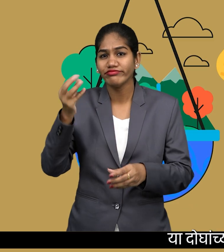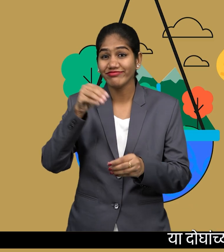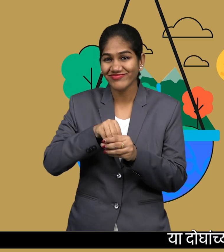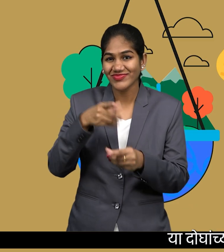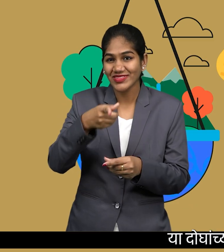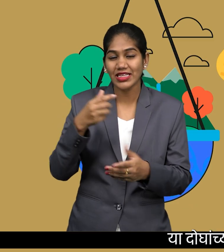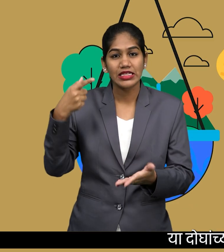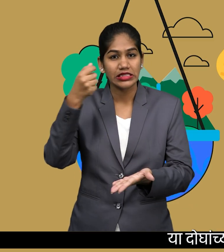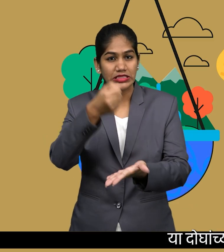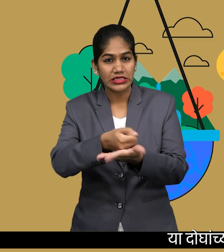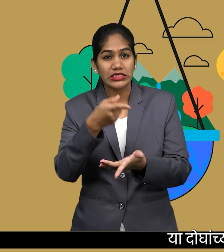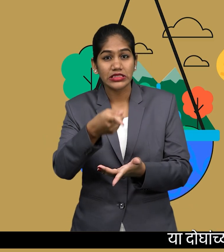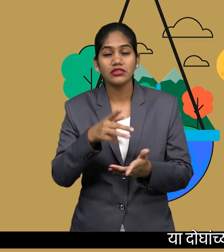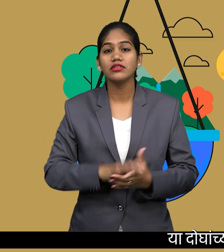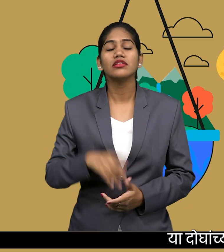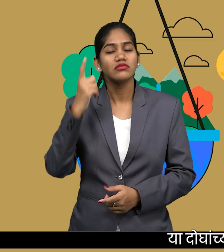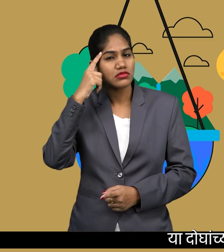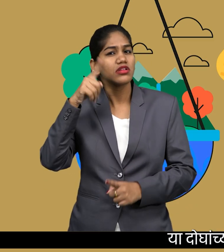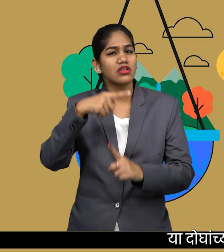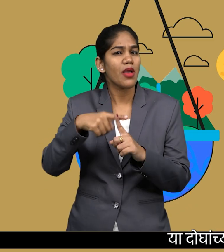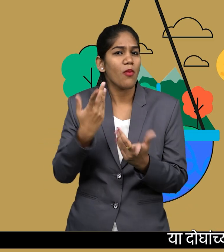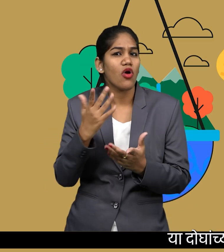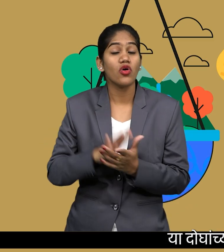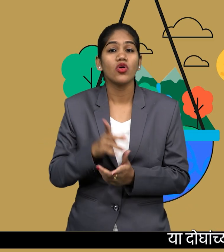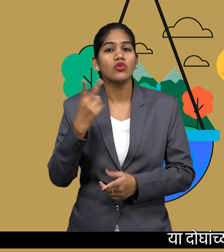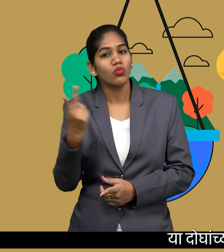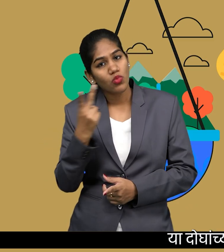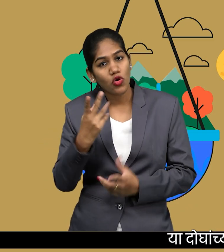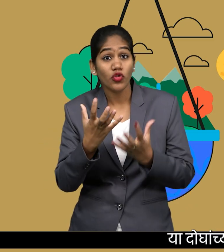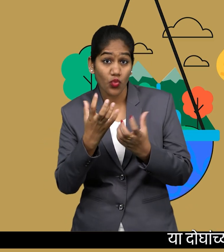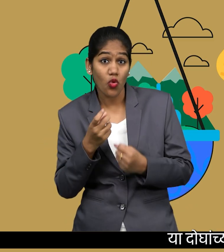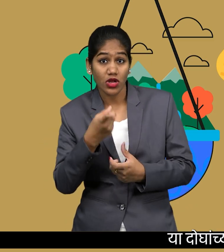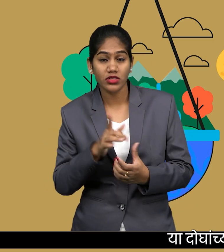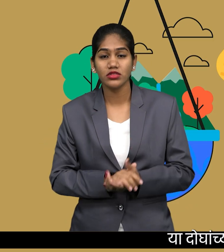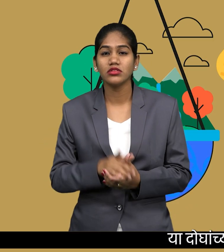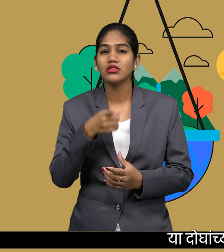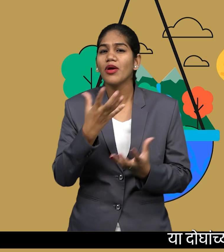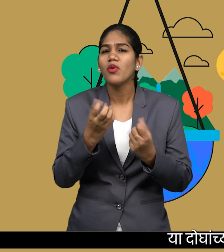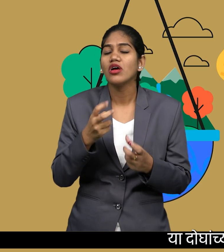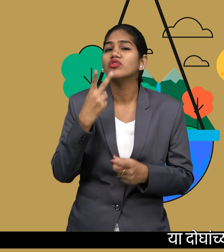या दोघांच्याही गरजा विचारात घेणारा